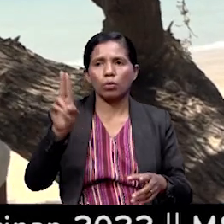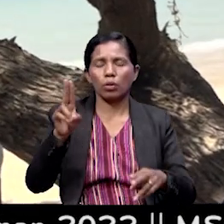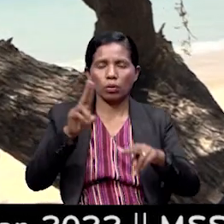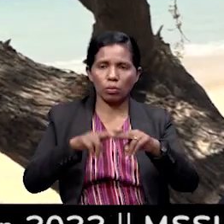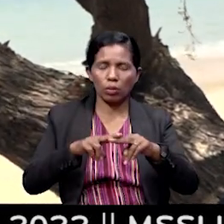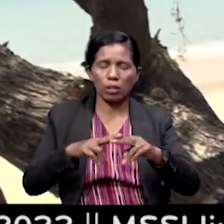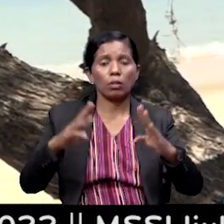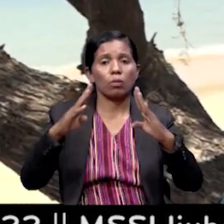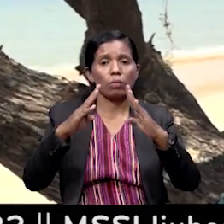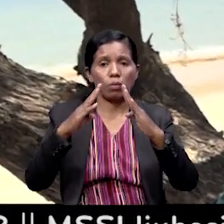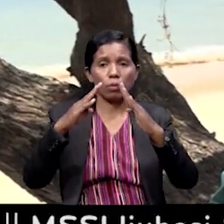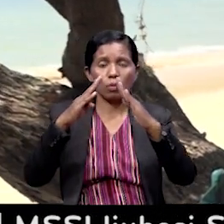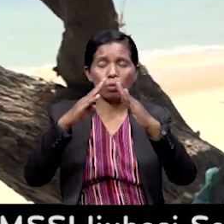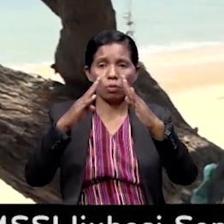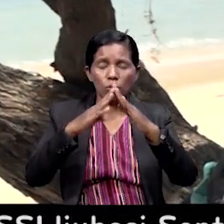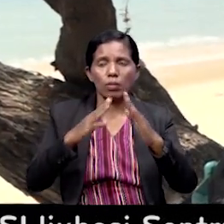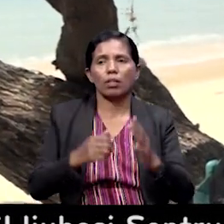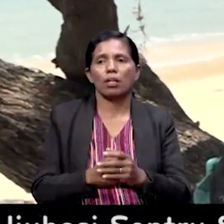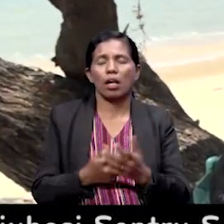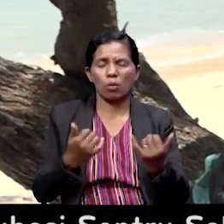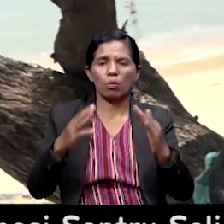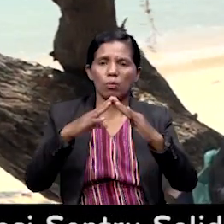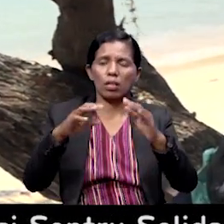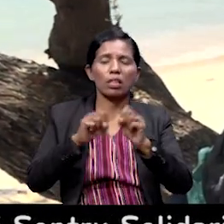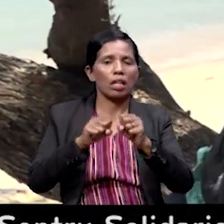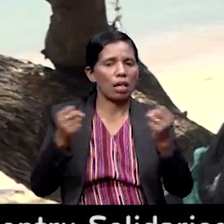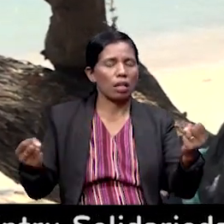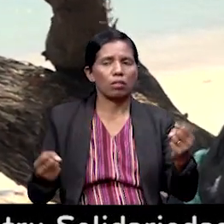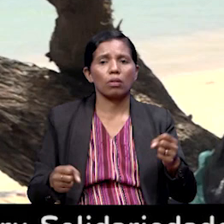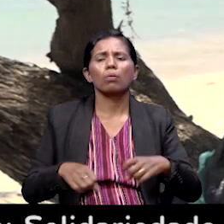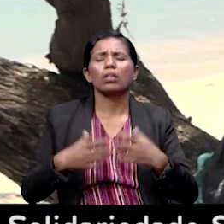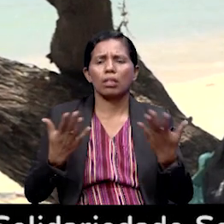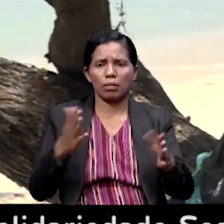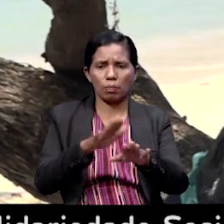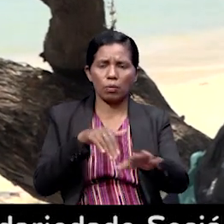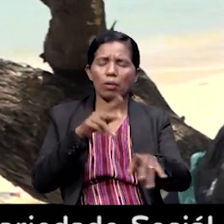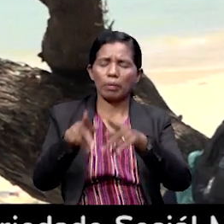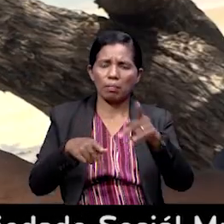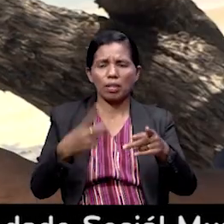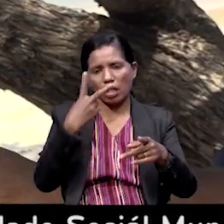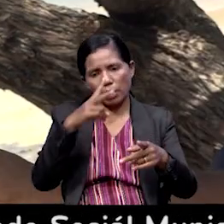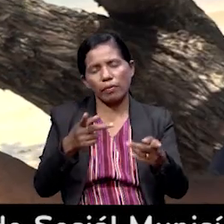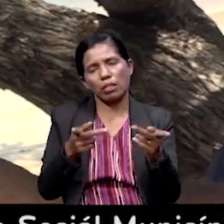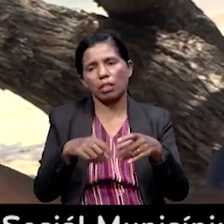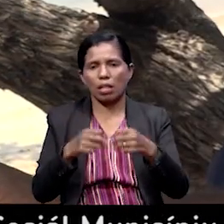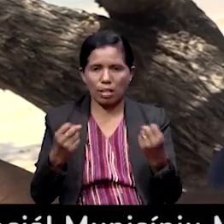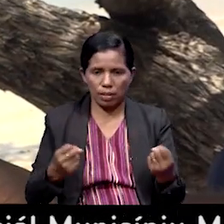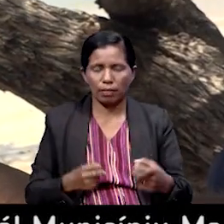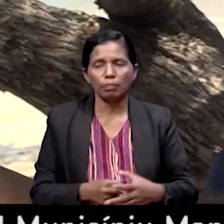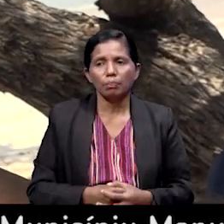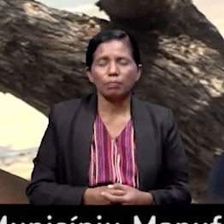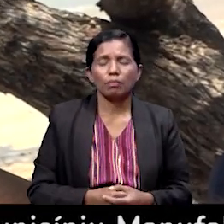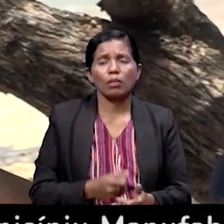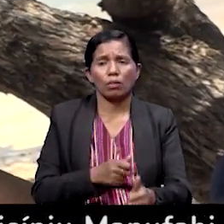oan serne. Ate agora uma oan serne hanes sene ala. Oinsa ita ta trai ema mai ho fati kondisi sini hanes sene. Tuir hau ni hare